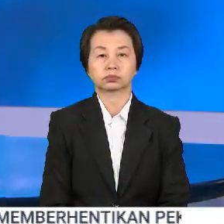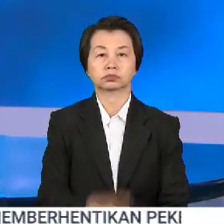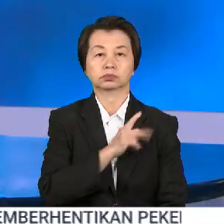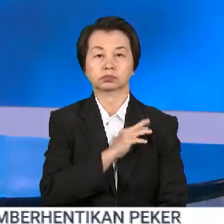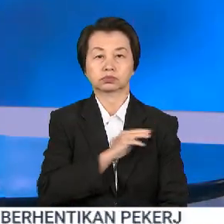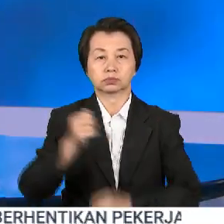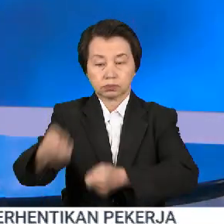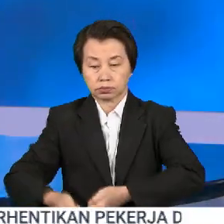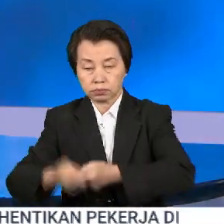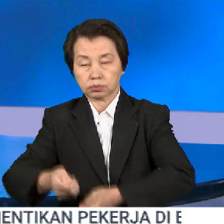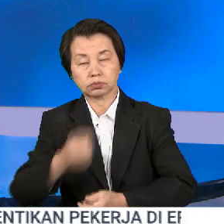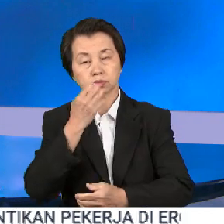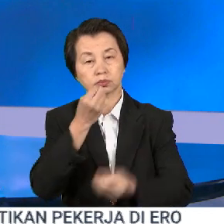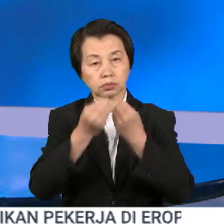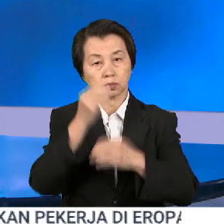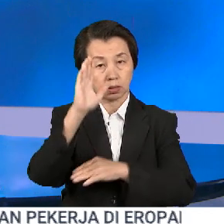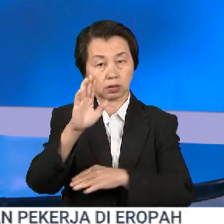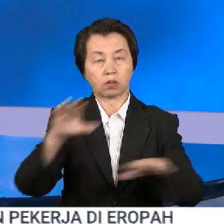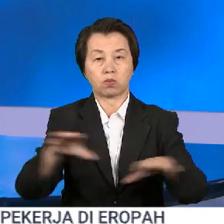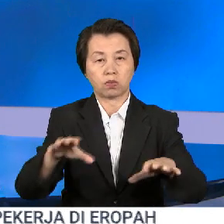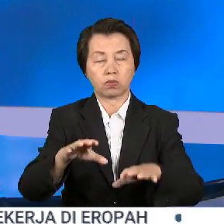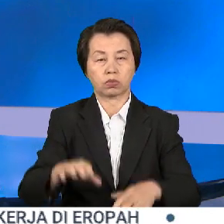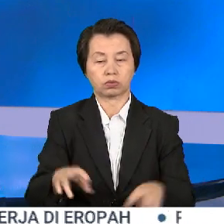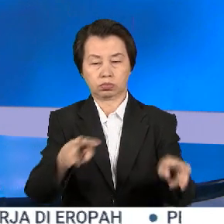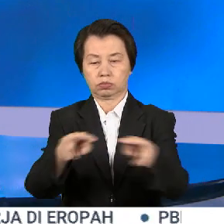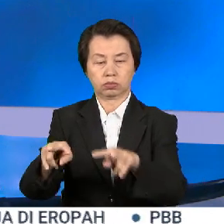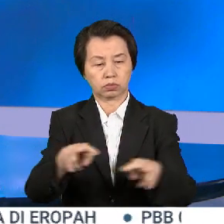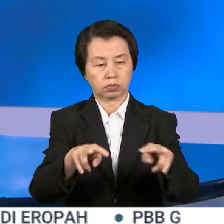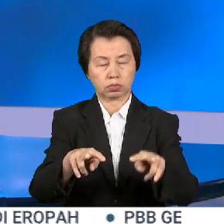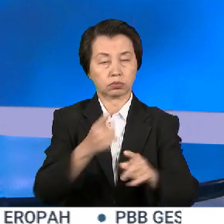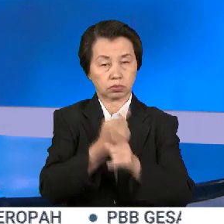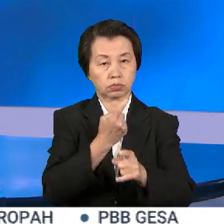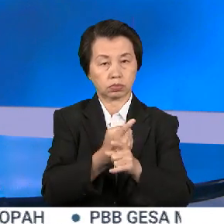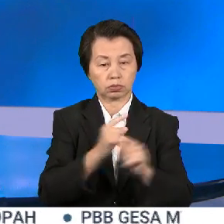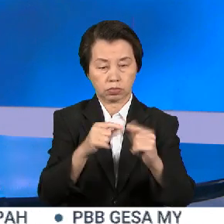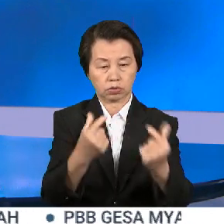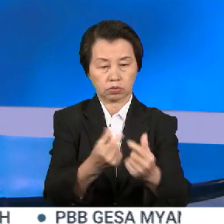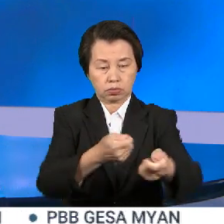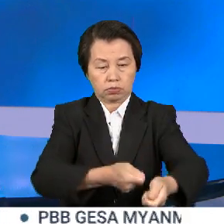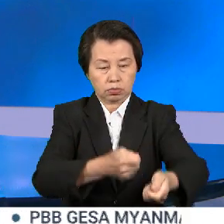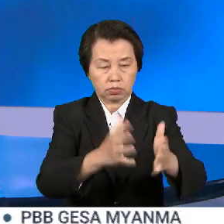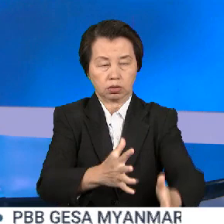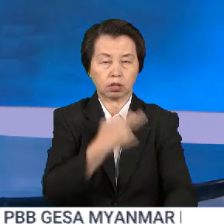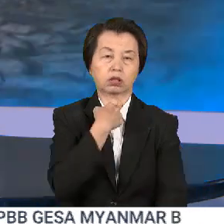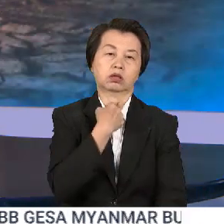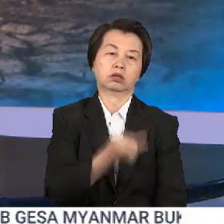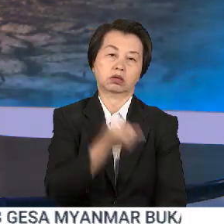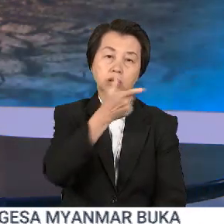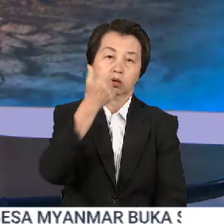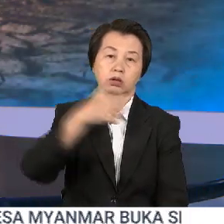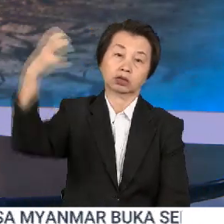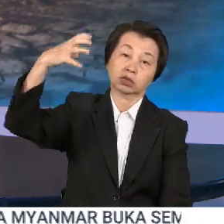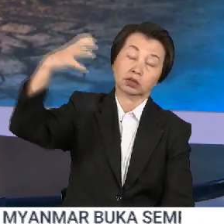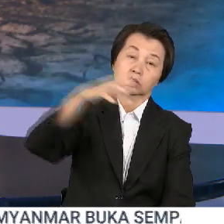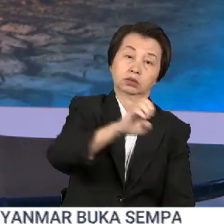Kementerian Pertanian dan Keterjaminan Makanan melaksanakan tinjauan dan pemantauan rapi terhadap golongan petani yang terkesan ekoran fenomena